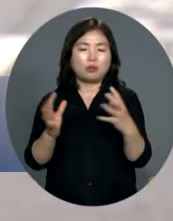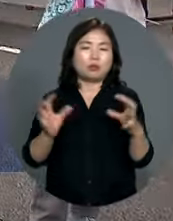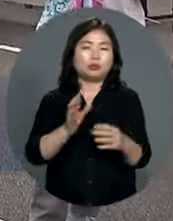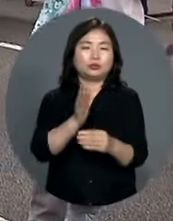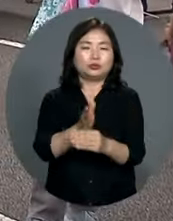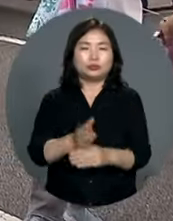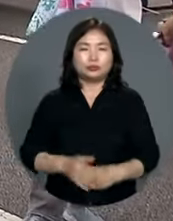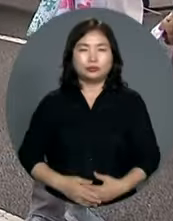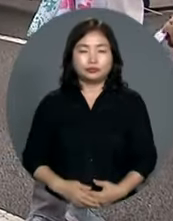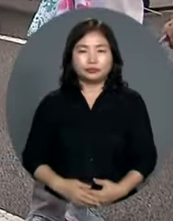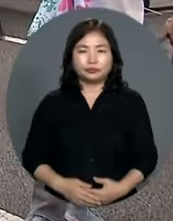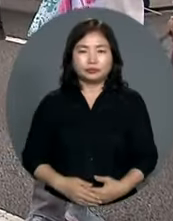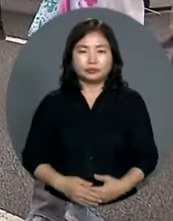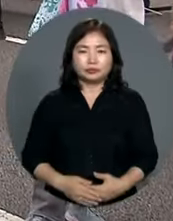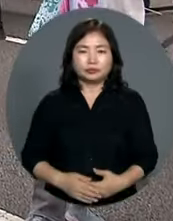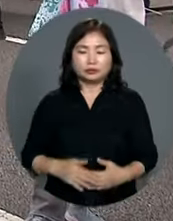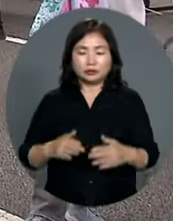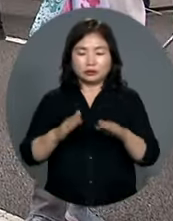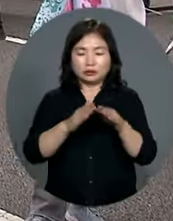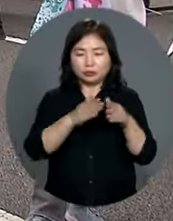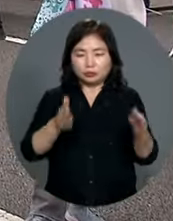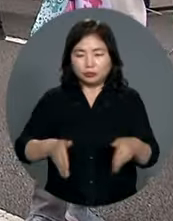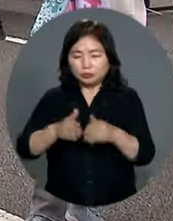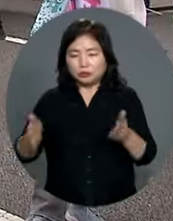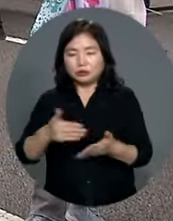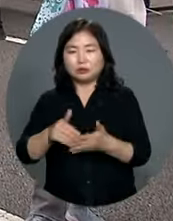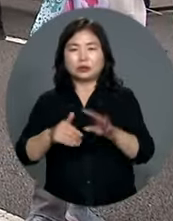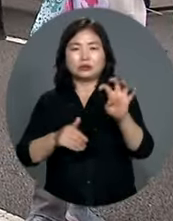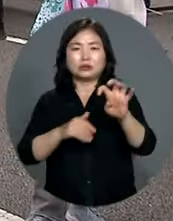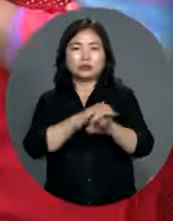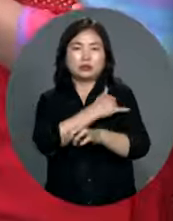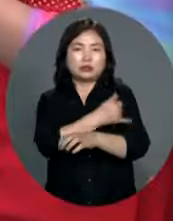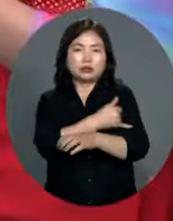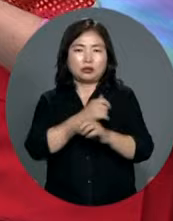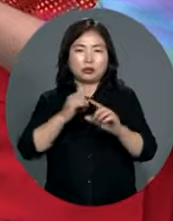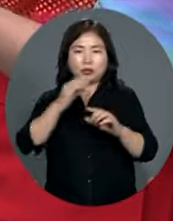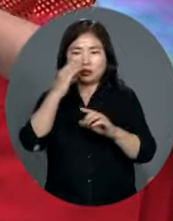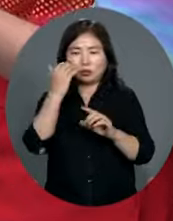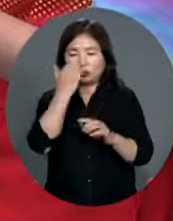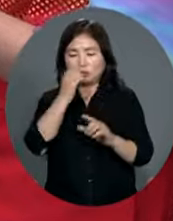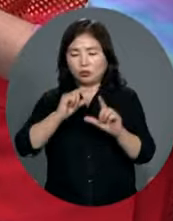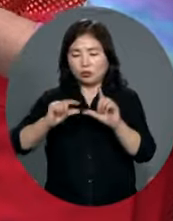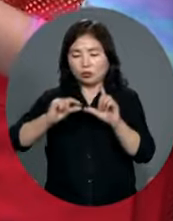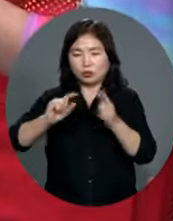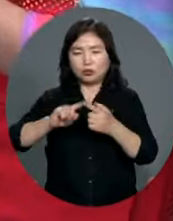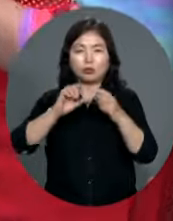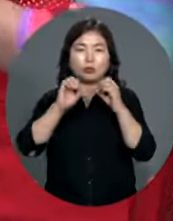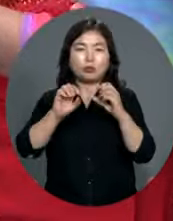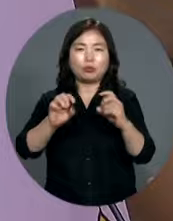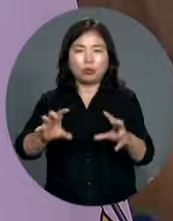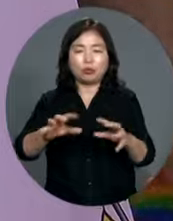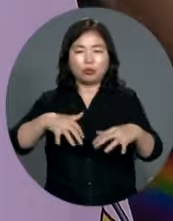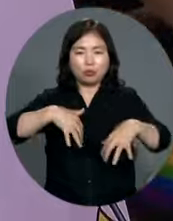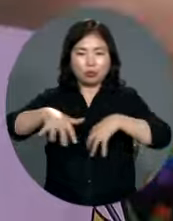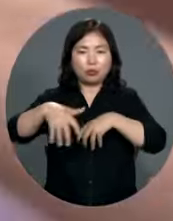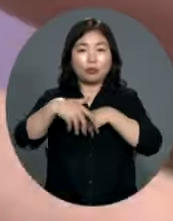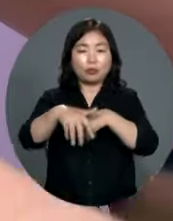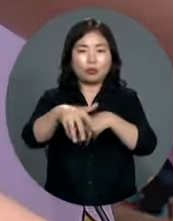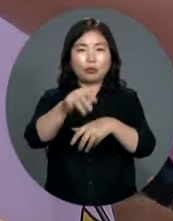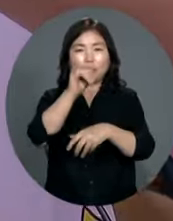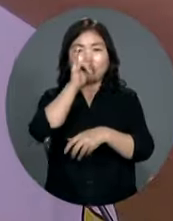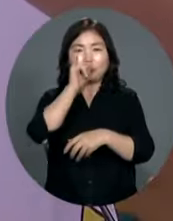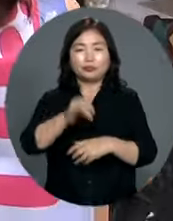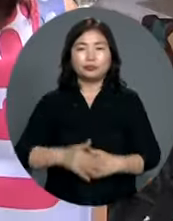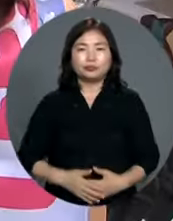것입니다. 40여 개 부스가 마련돼 인권과 성소수자에 관한 정보를 알렸고 거리 퍼레이드도